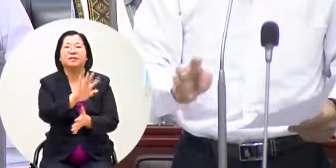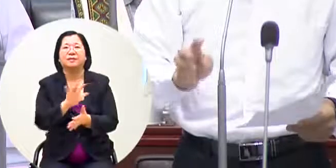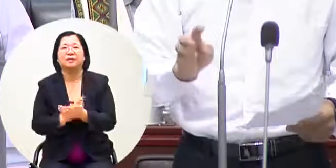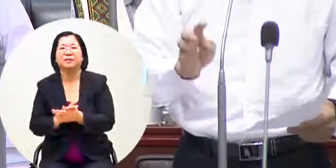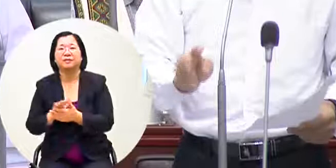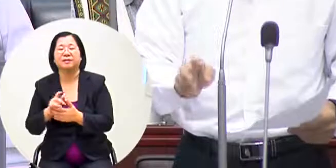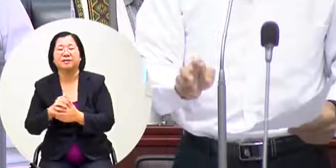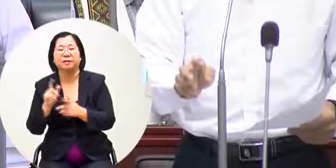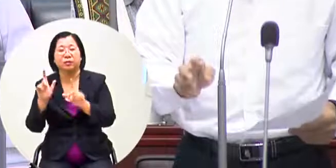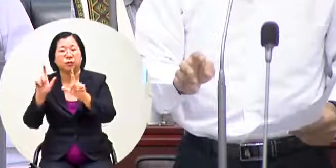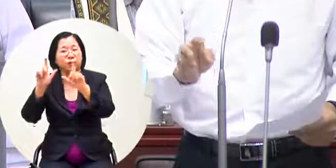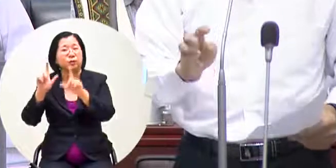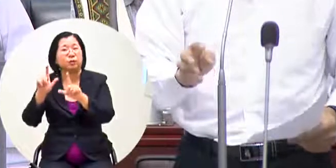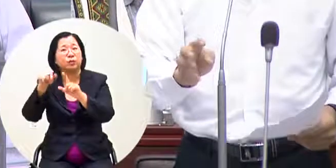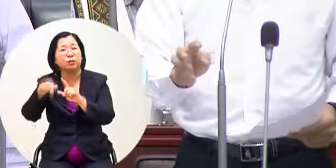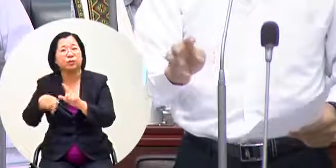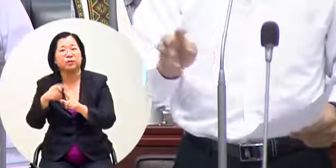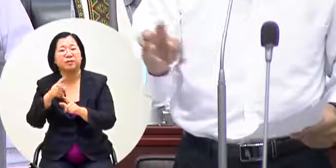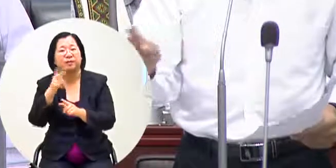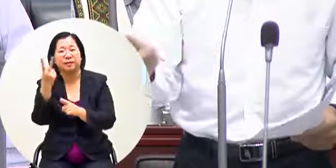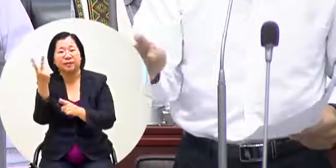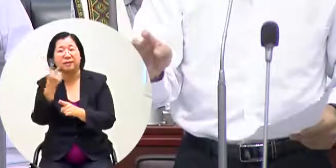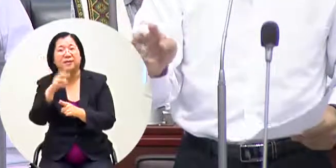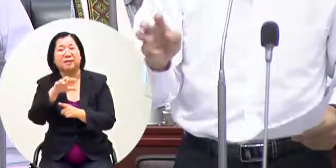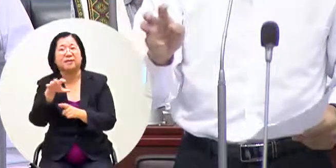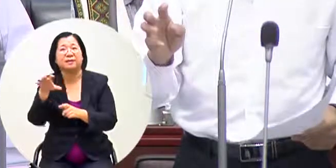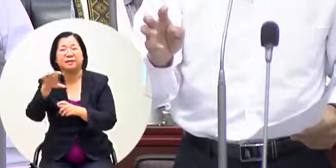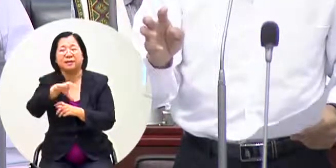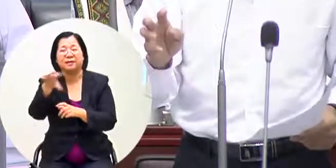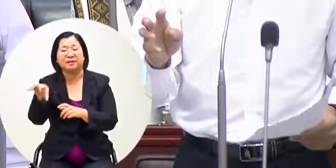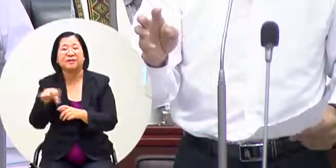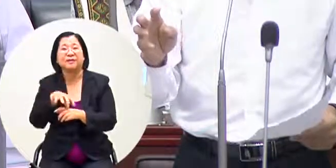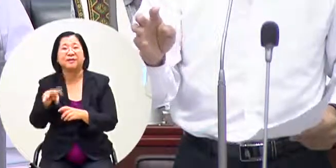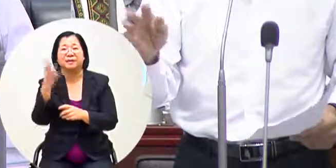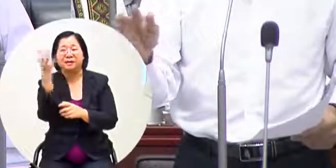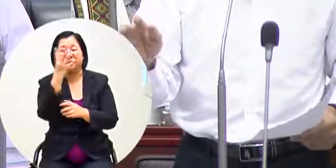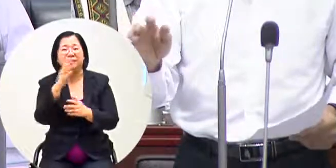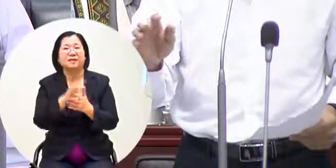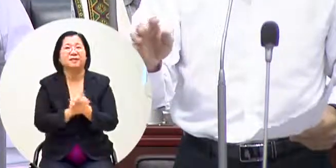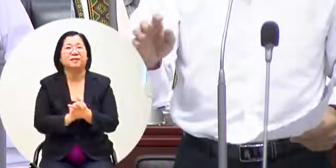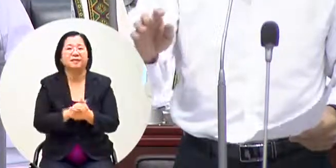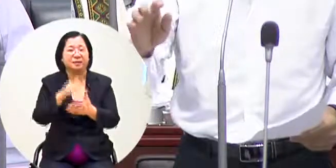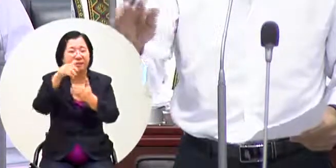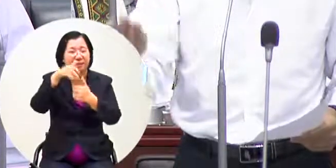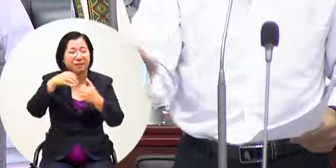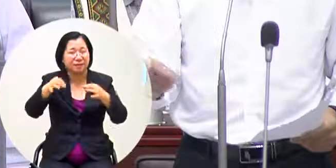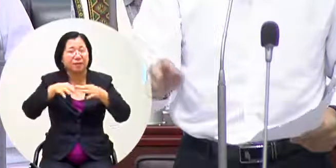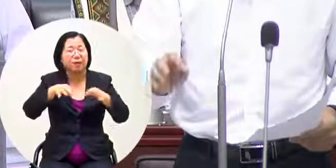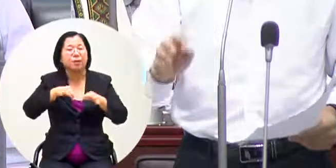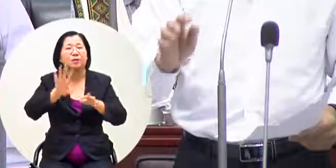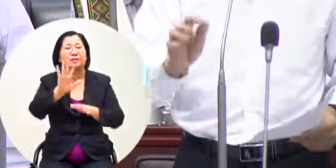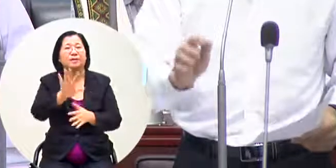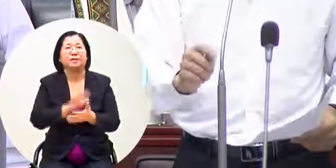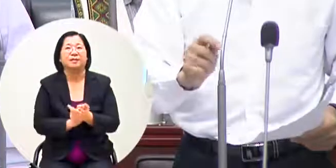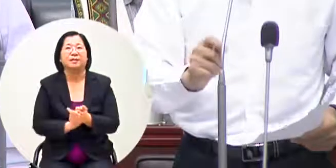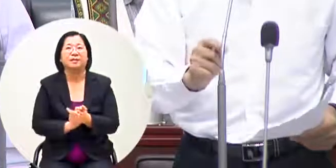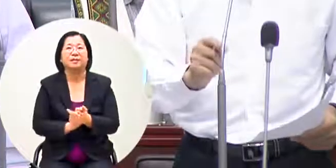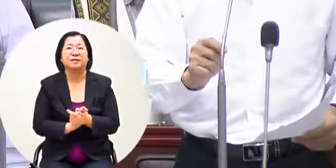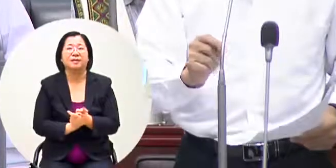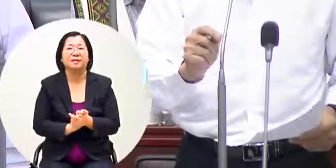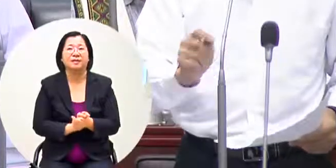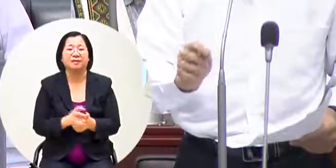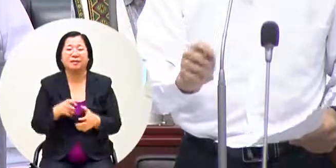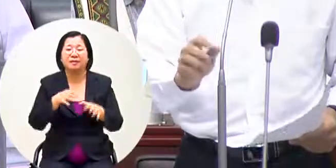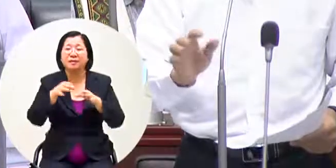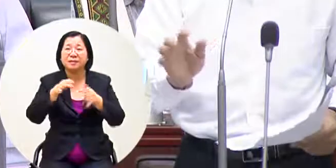吼，目前浙文公司因即卖已经咧招商，啊，已经有含相关的公司，迄、那个开发公司吼，因希望引入